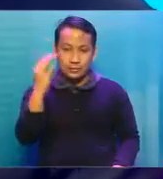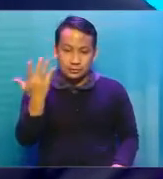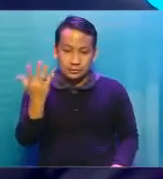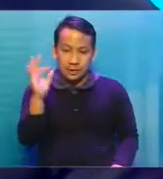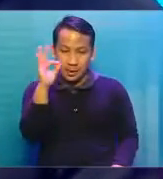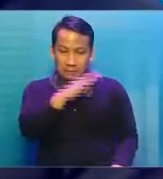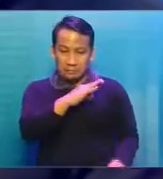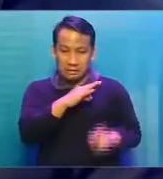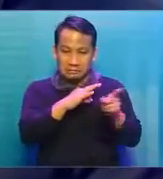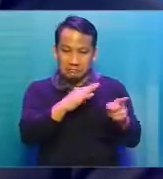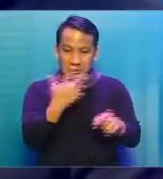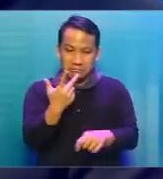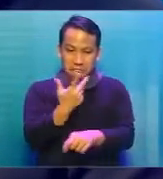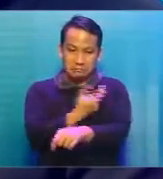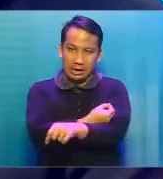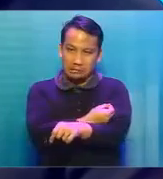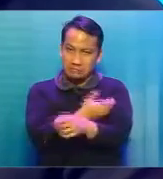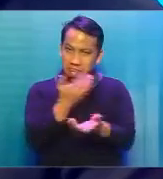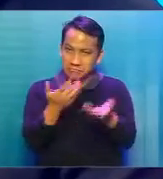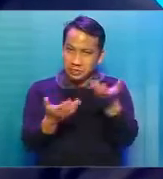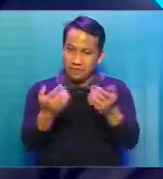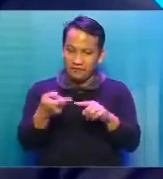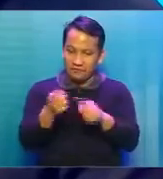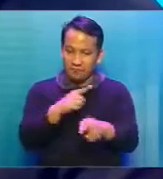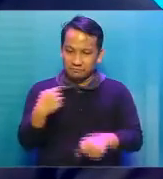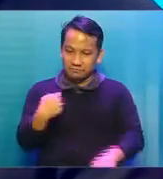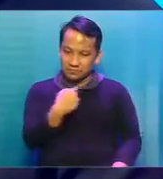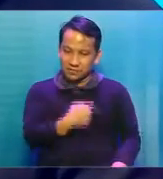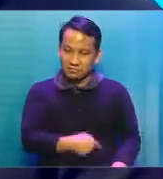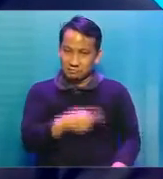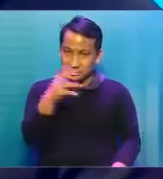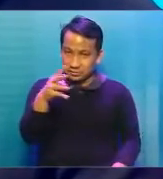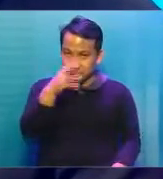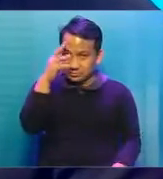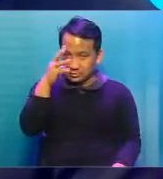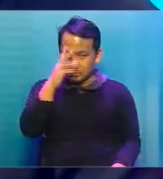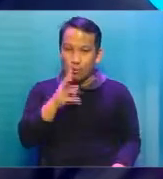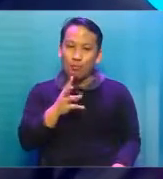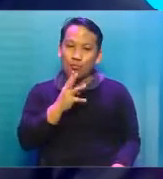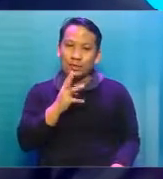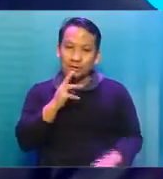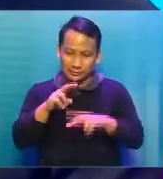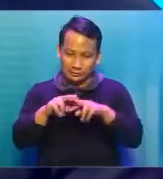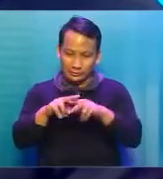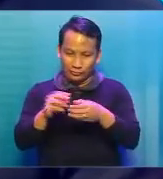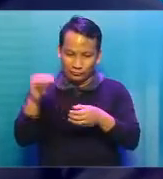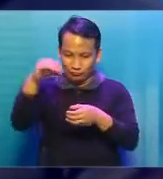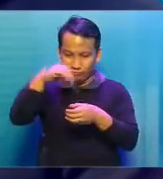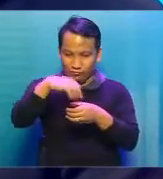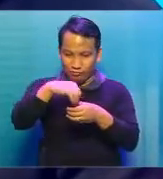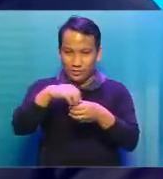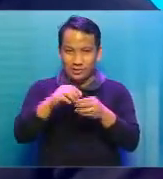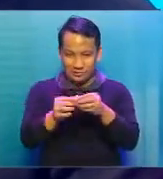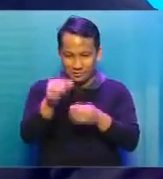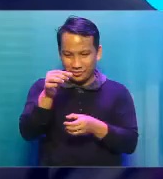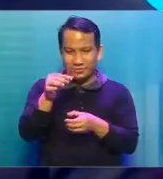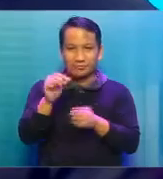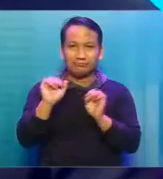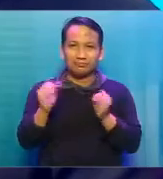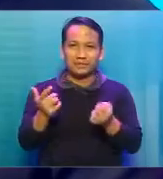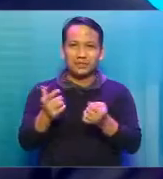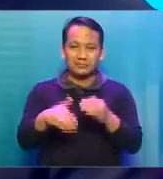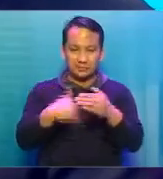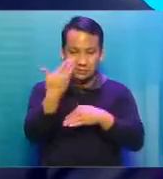vaccines. Mayroon daw kasi mga Peking bakuna sa China na gawa lang sa tubig at asin. Nasa frontline ng balita ngayon si